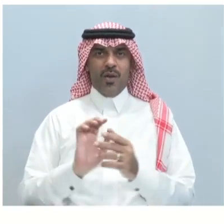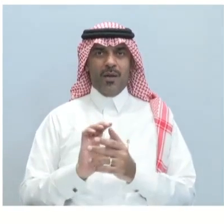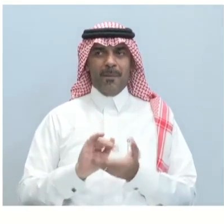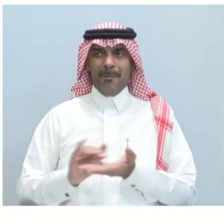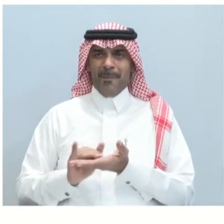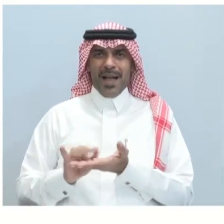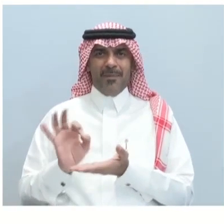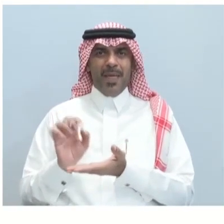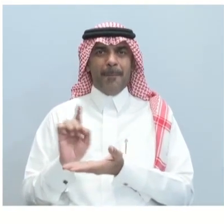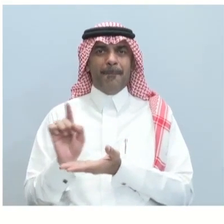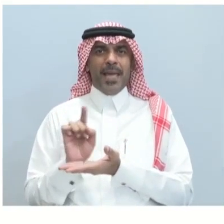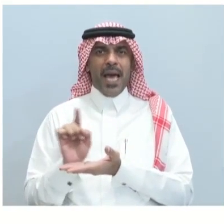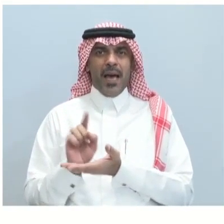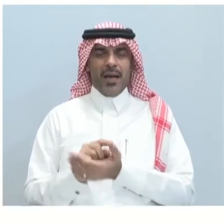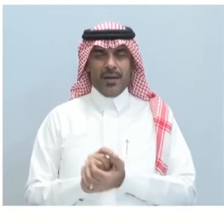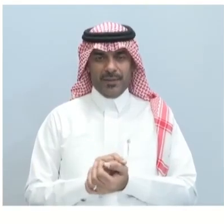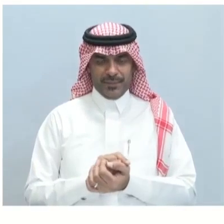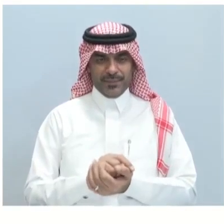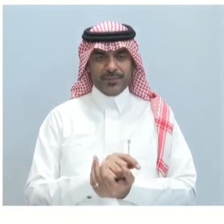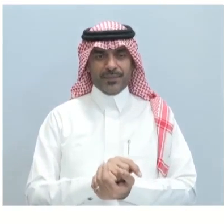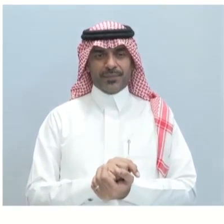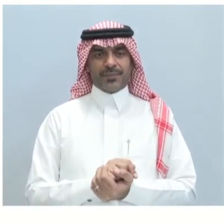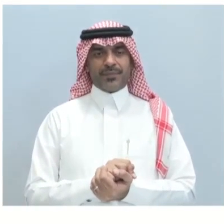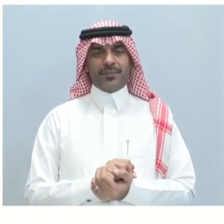الطبيعيه المحيطه به